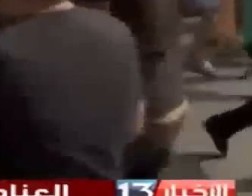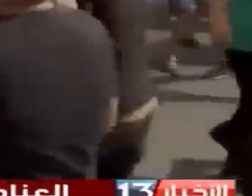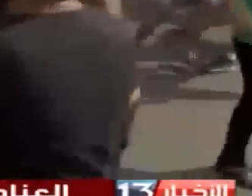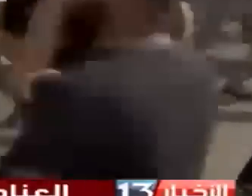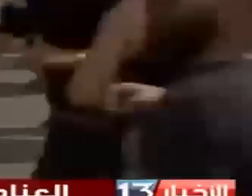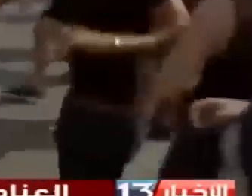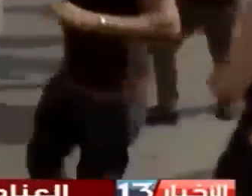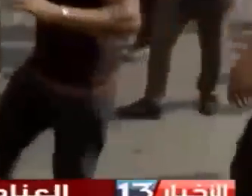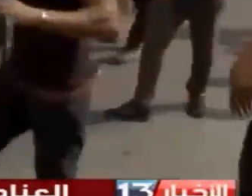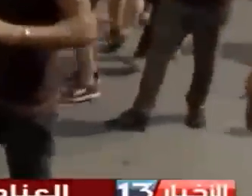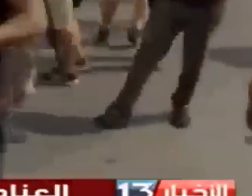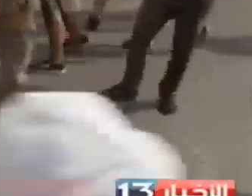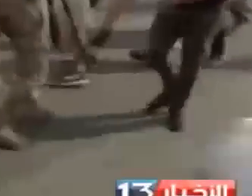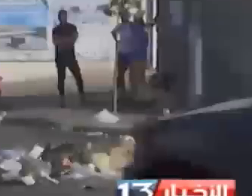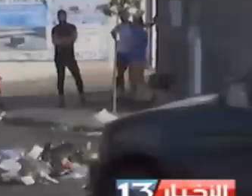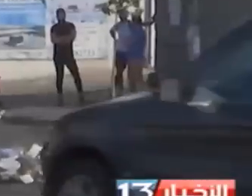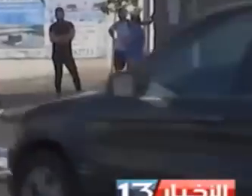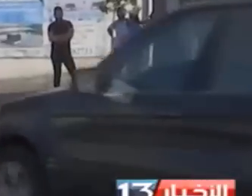الحكومة.